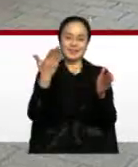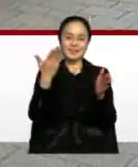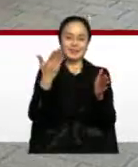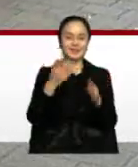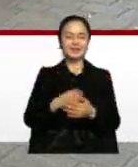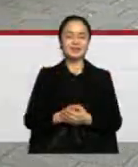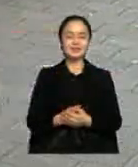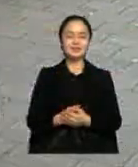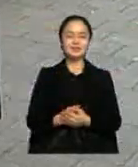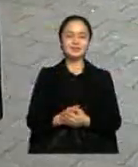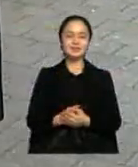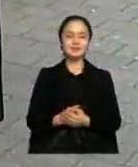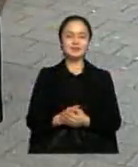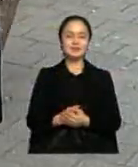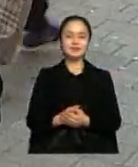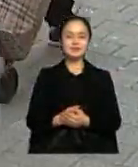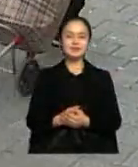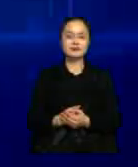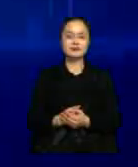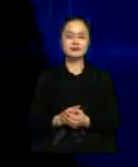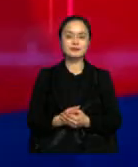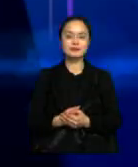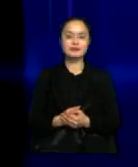보도자료 팩트체크에서 점검해봅니다.